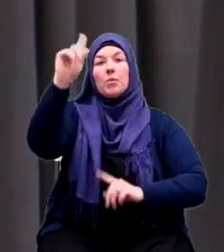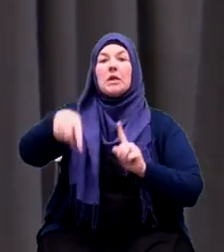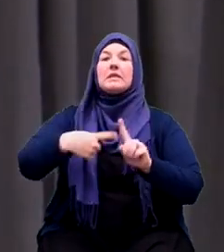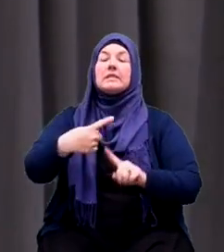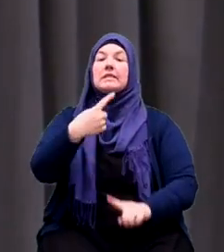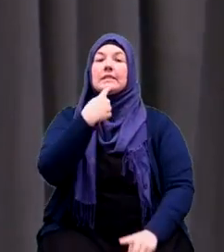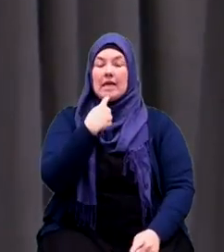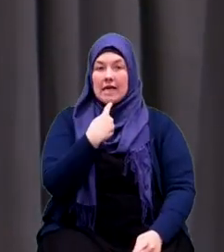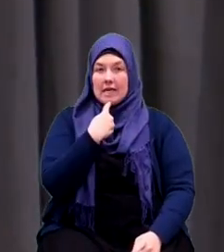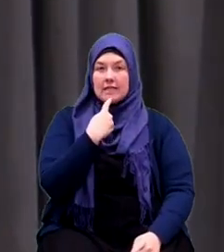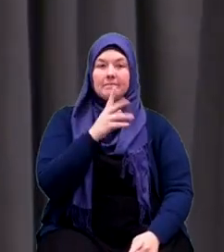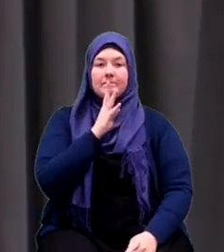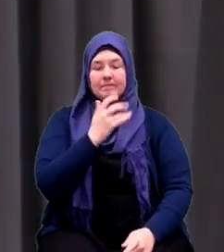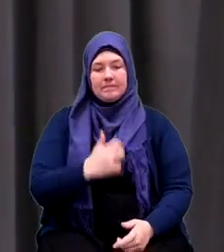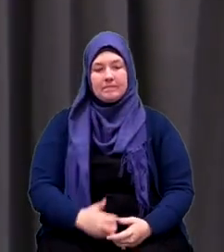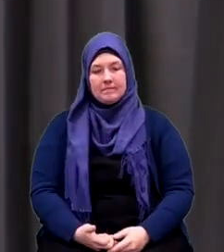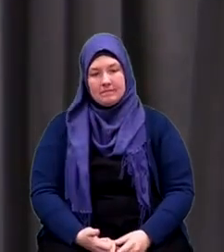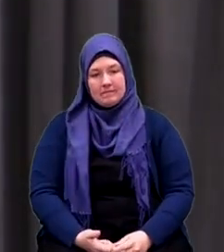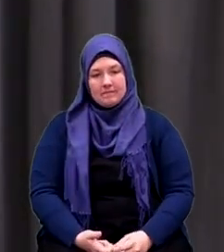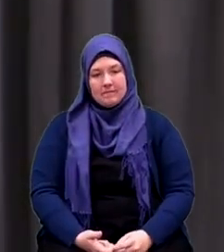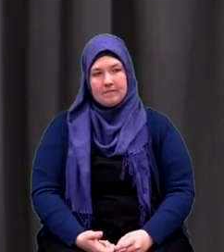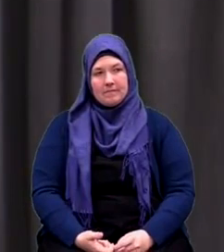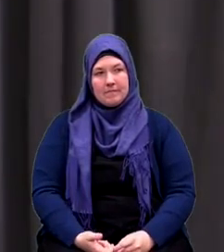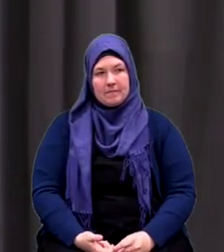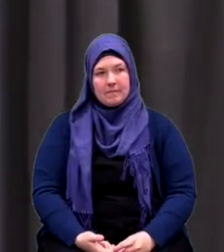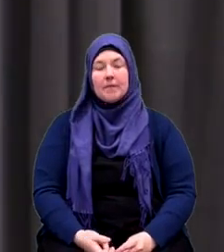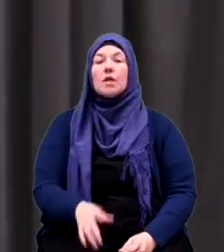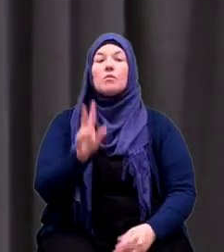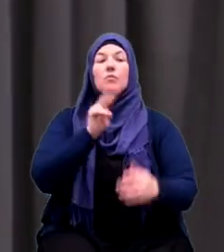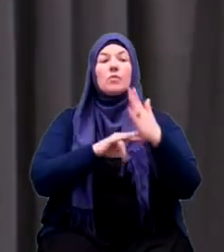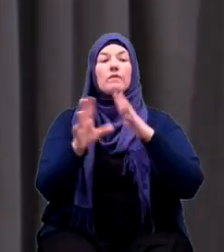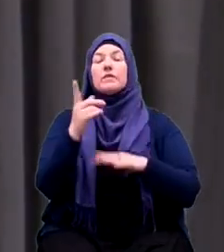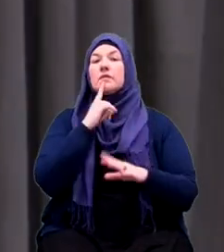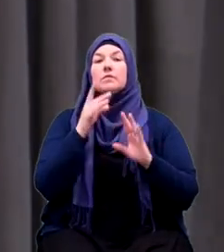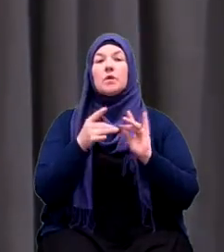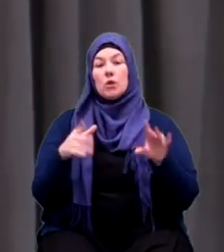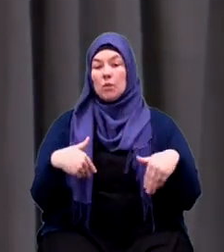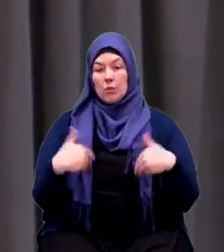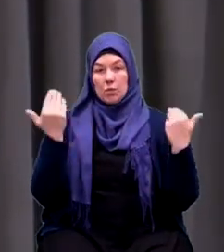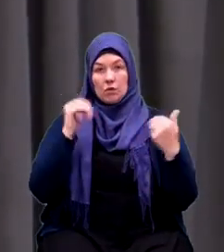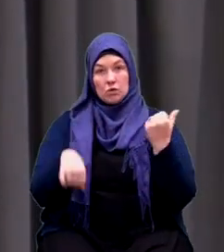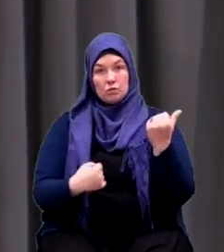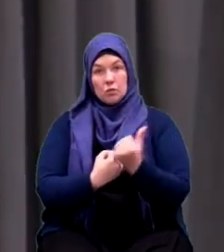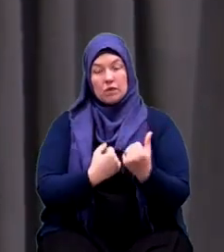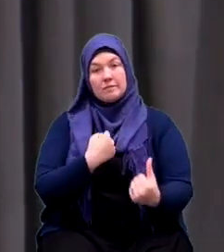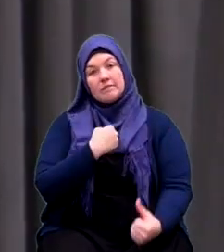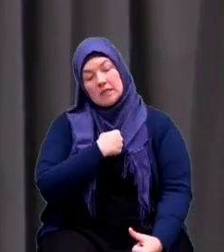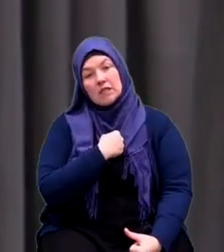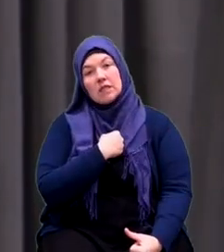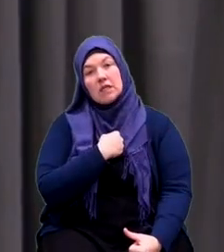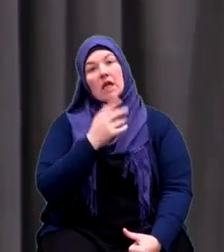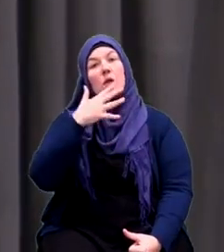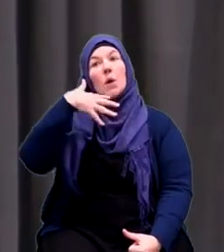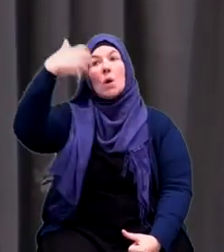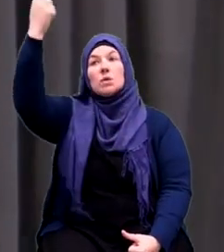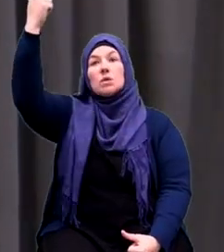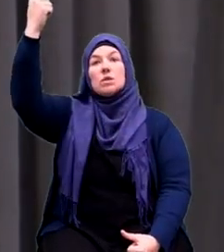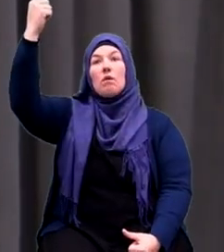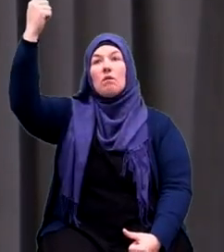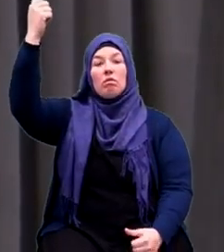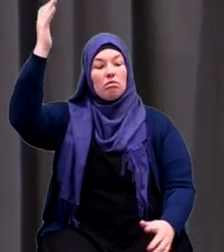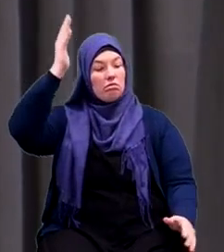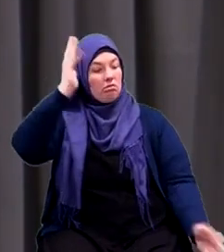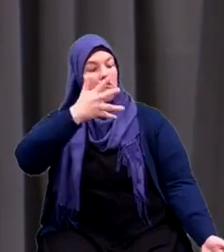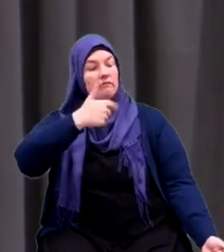says, نَصَرَنِي الشَّبَابِ وَخَذَلَنِي الشُّيُوخِ. The youth supported me and the elders let me